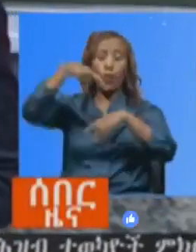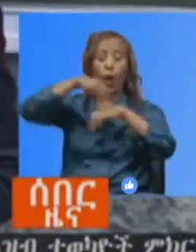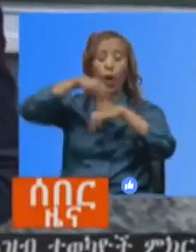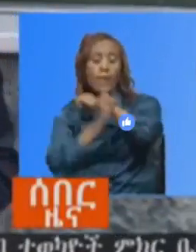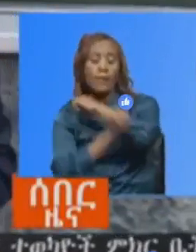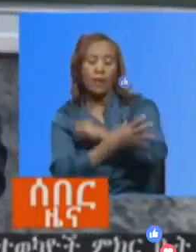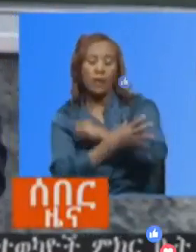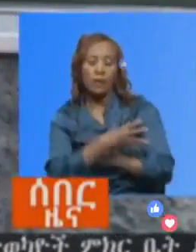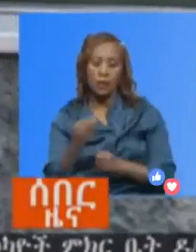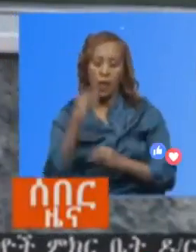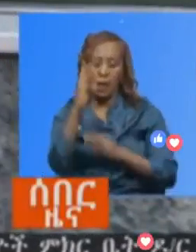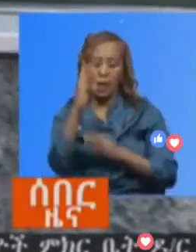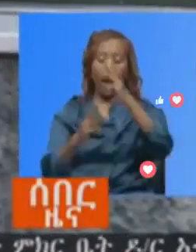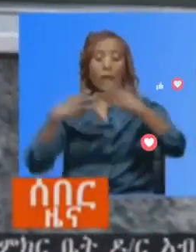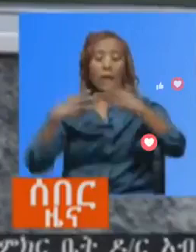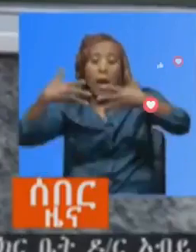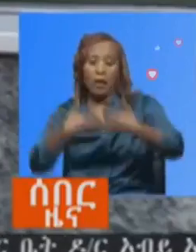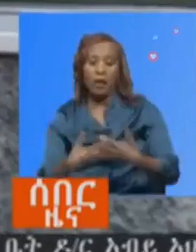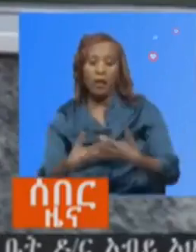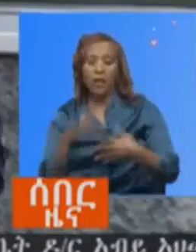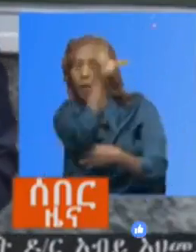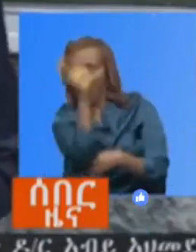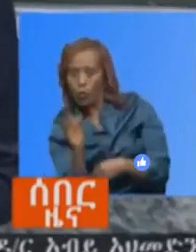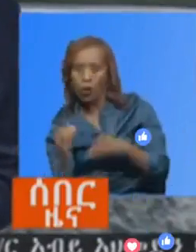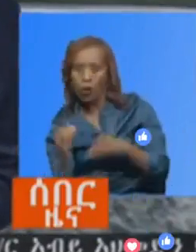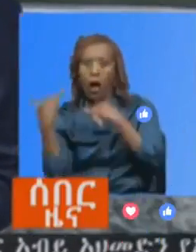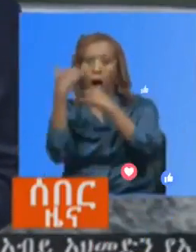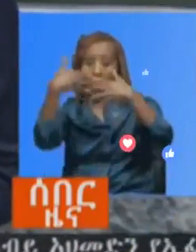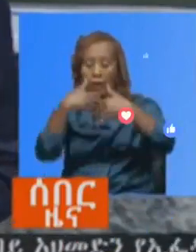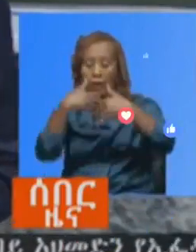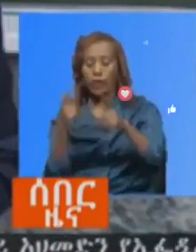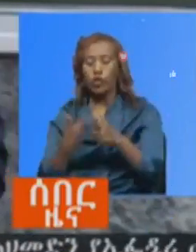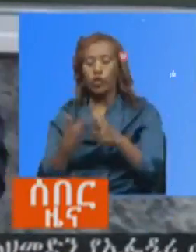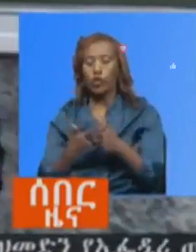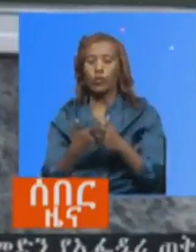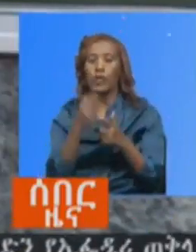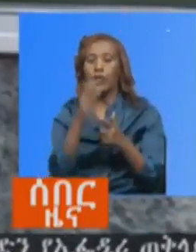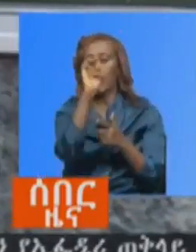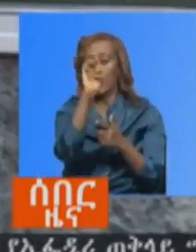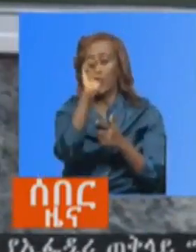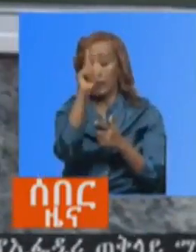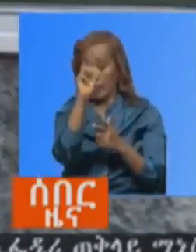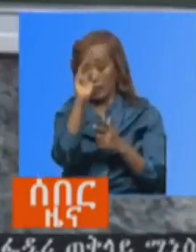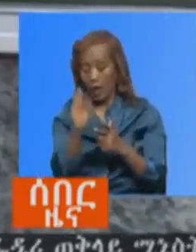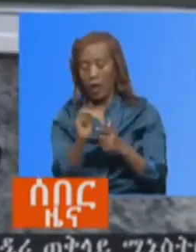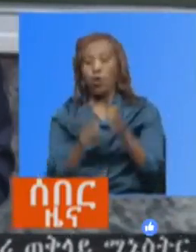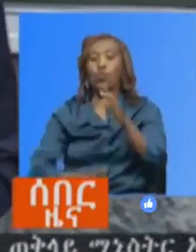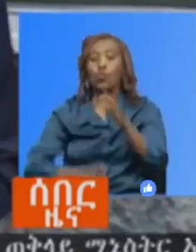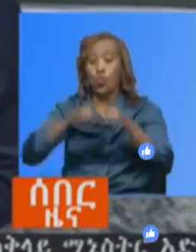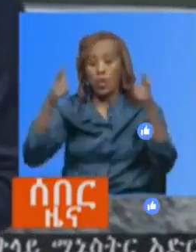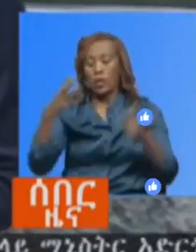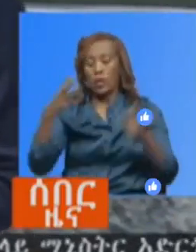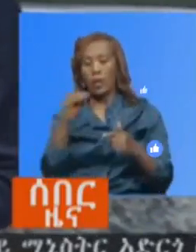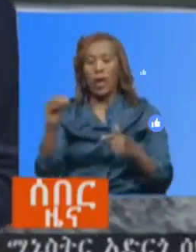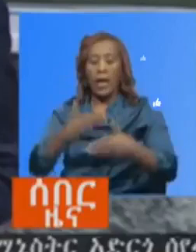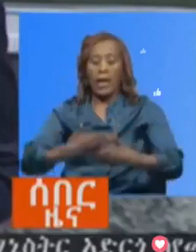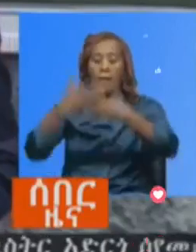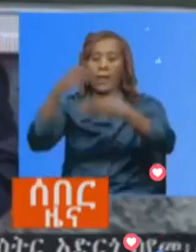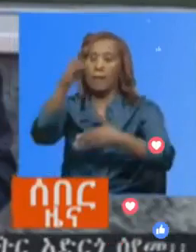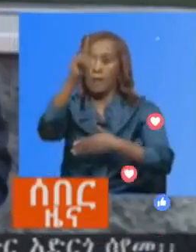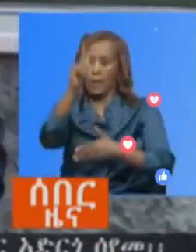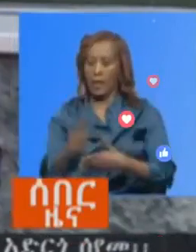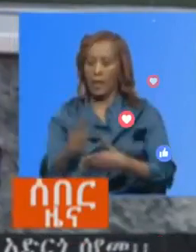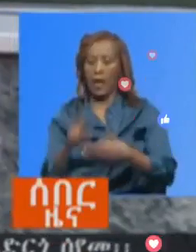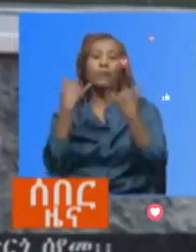መስራችና በዓለም አቀፍ በአህጉር አቀፍ እንዲሁም ቀጠናዊ ጉዳዮች ላይ ጉልህና ገንቢ ሚና የምትጫወት